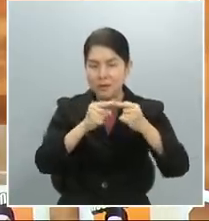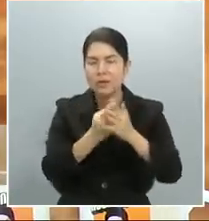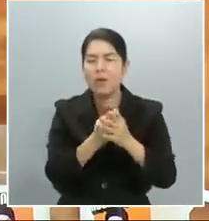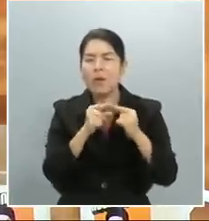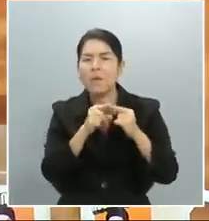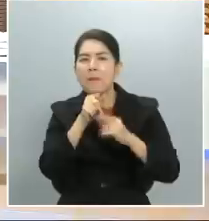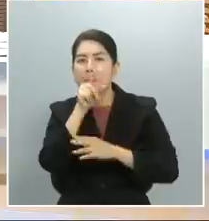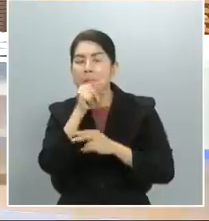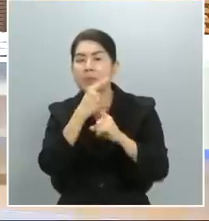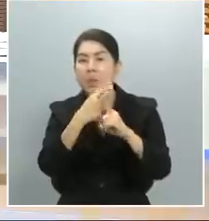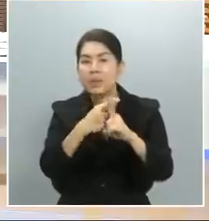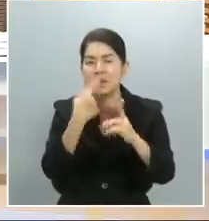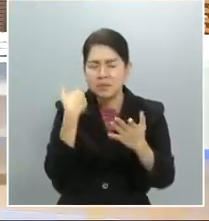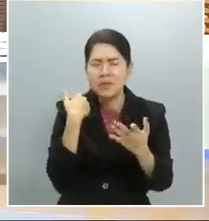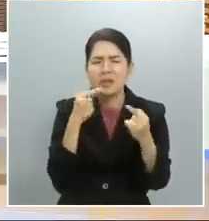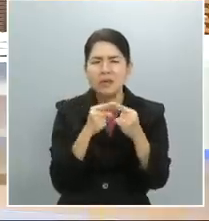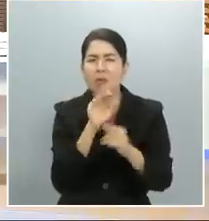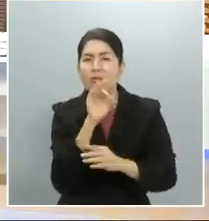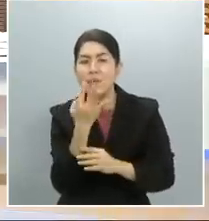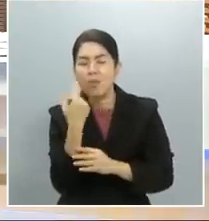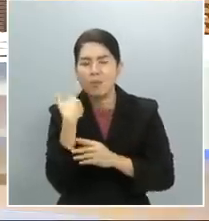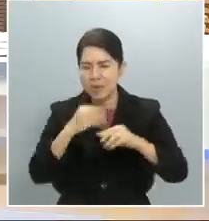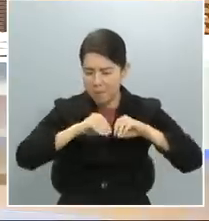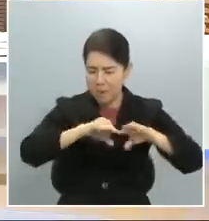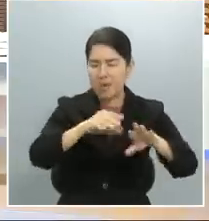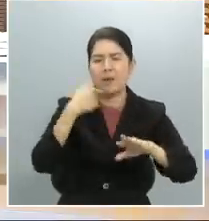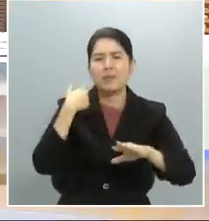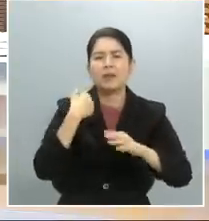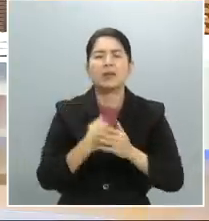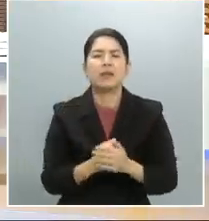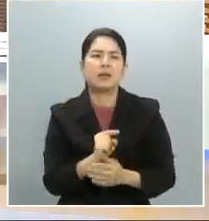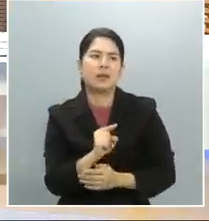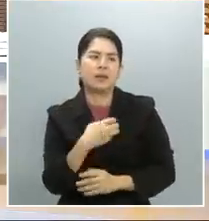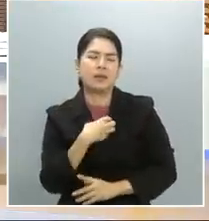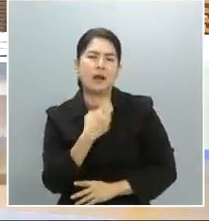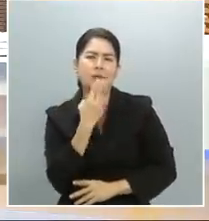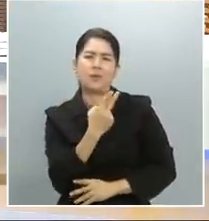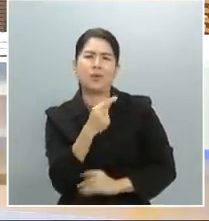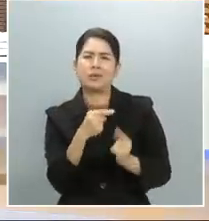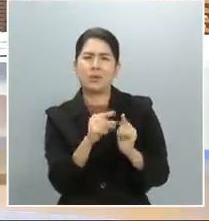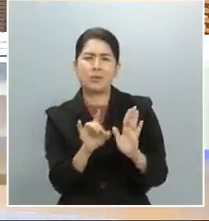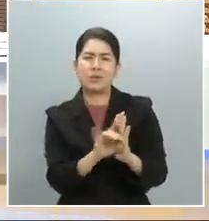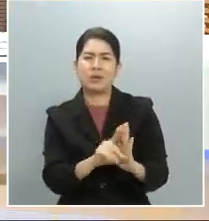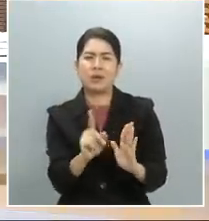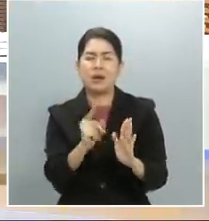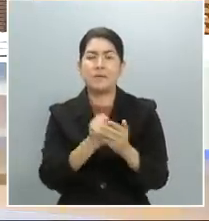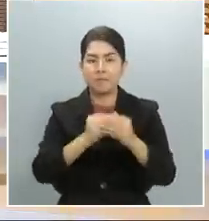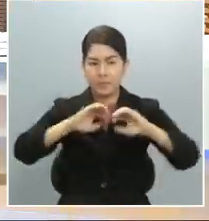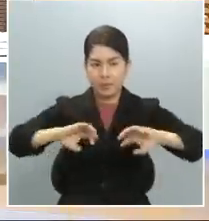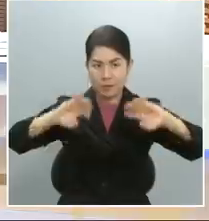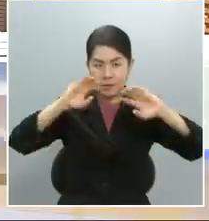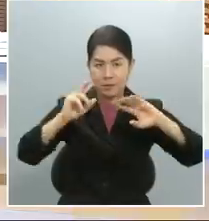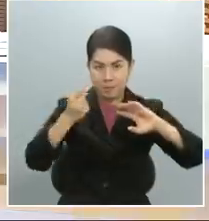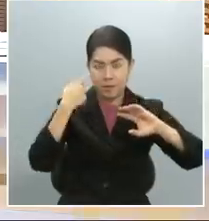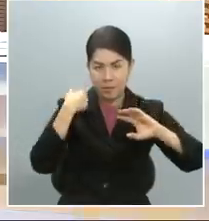รวมมาให้เลยเดือดเลยอยากจะดูสันดานว่าไปสุดตรงไหนรัฐบาลใหม่ 2ลง